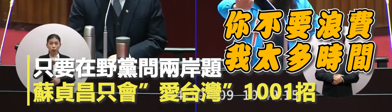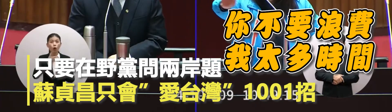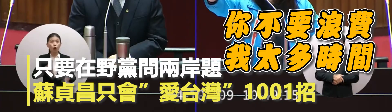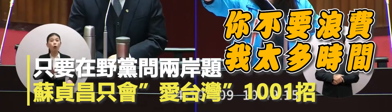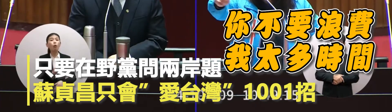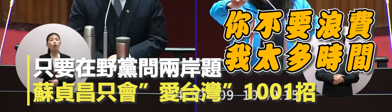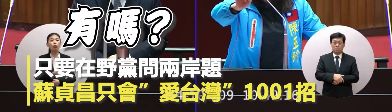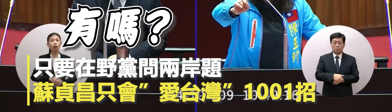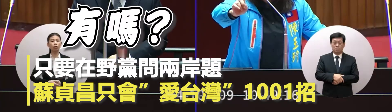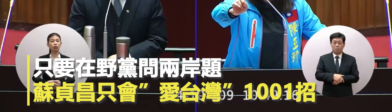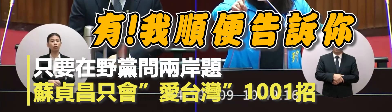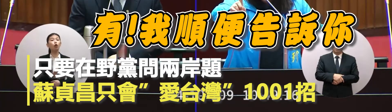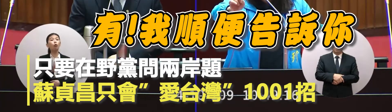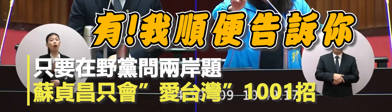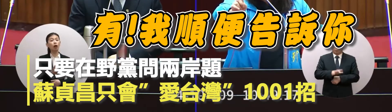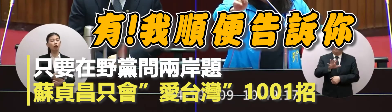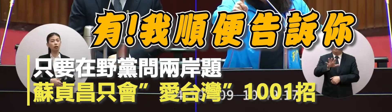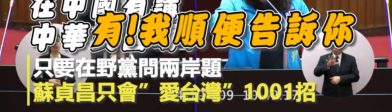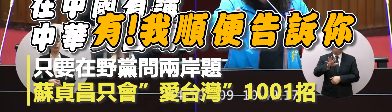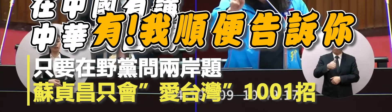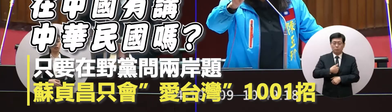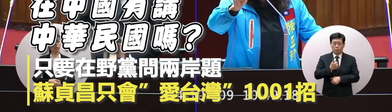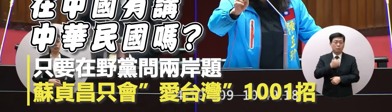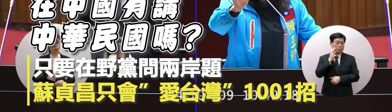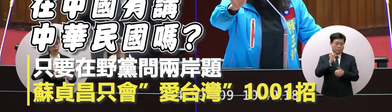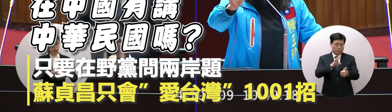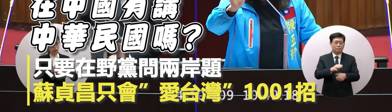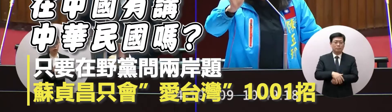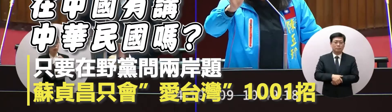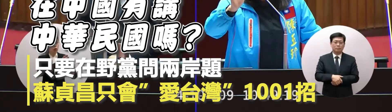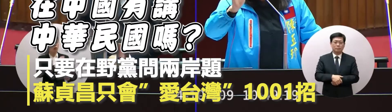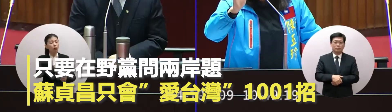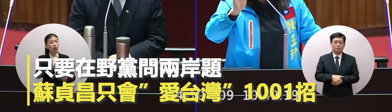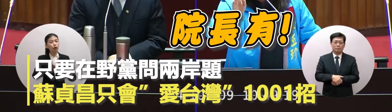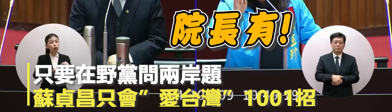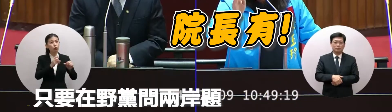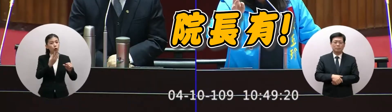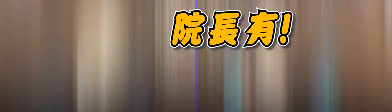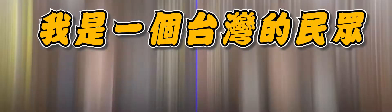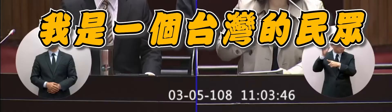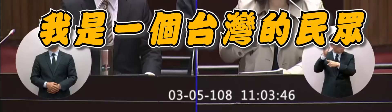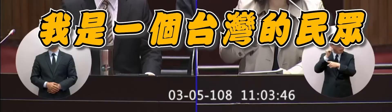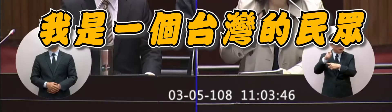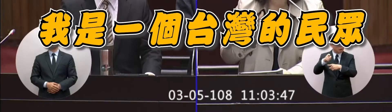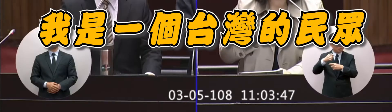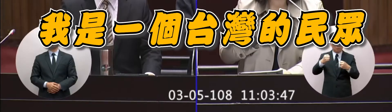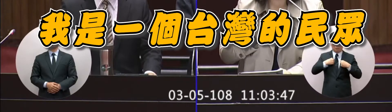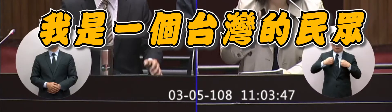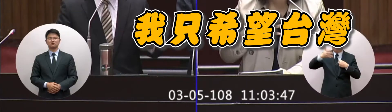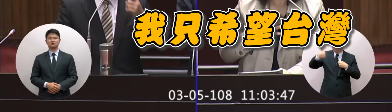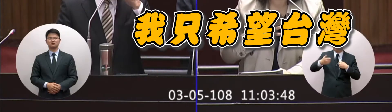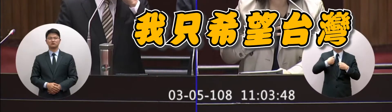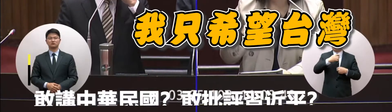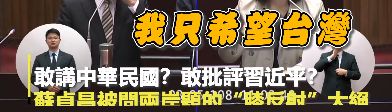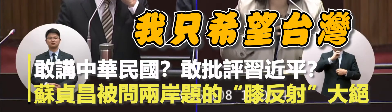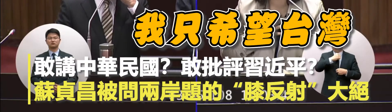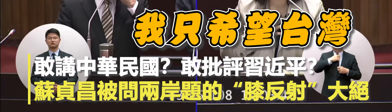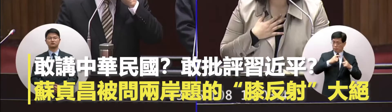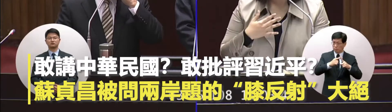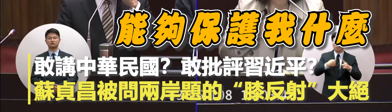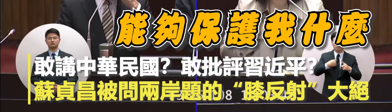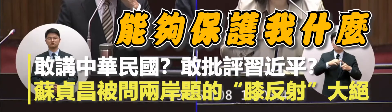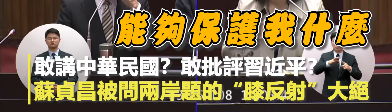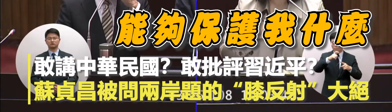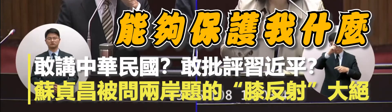不要浪费我太多钱。 有吗？ 有，我顺便告诉你， 中国有讲中华民国吗？ 院长有。 我是一个台湾的民众，我只希望台